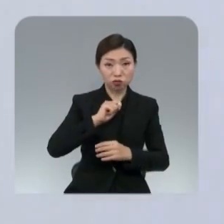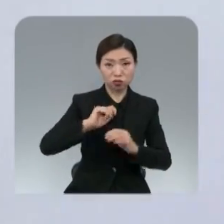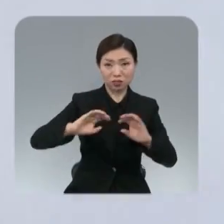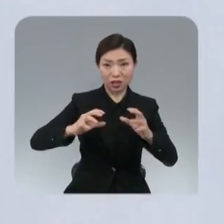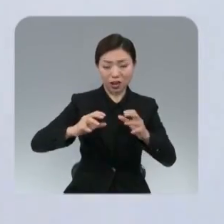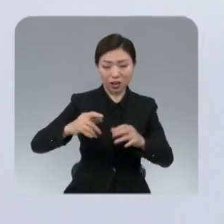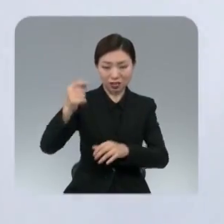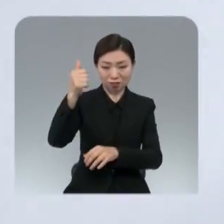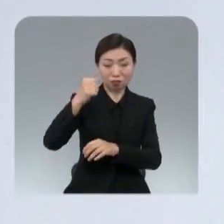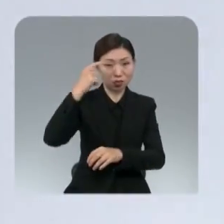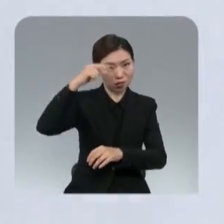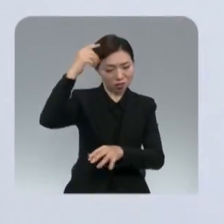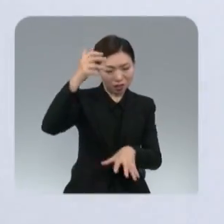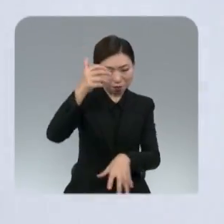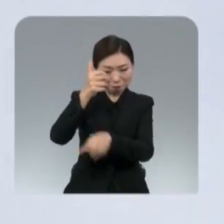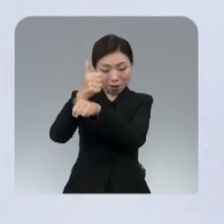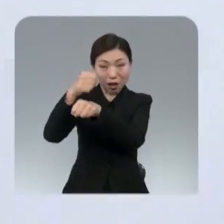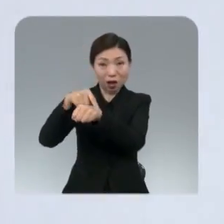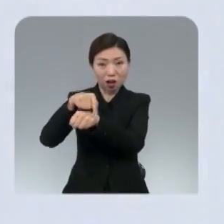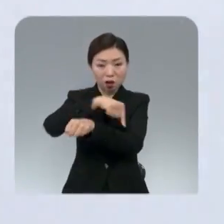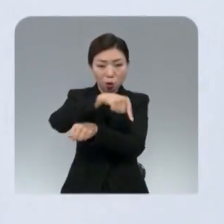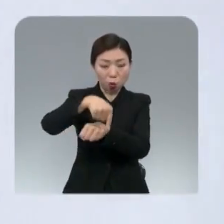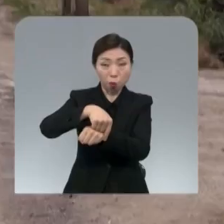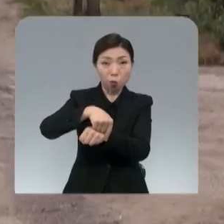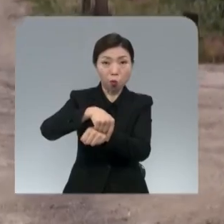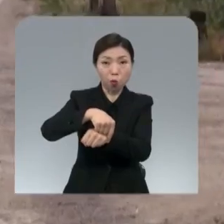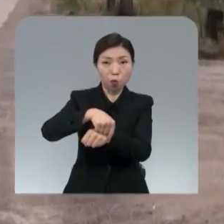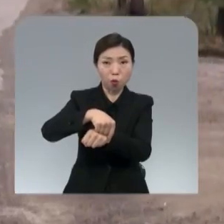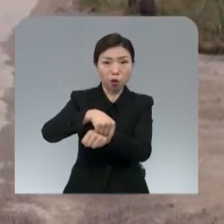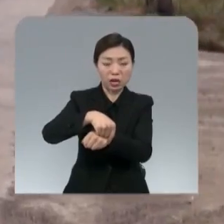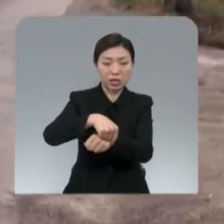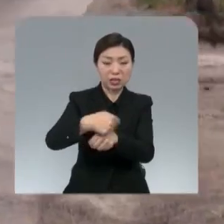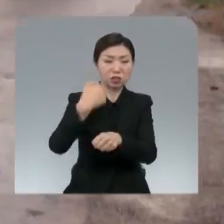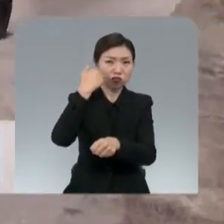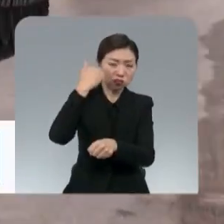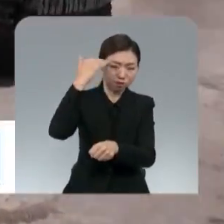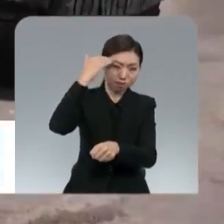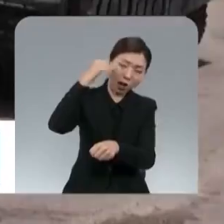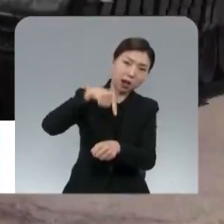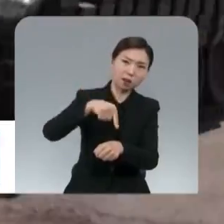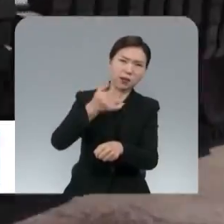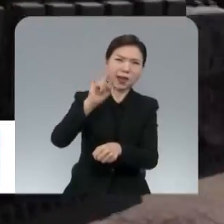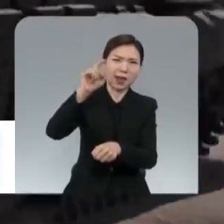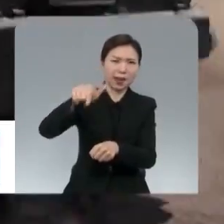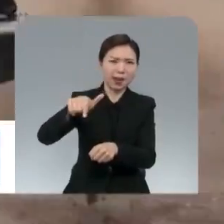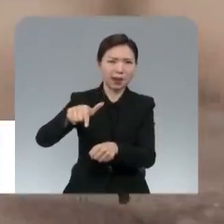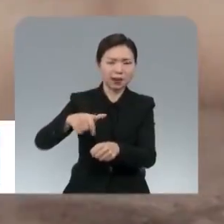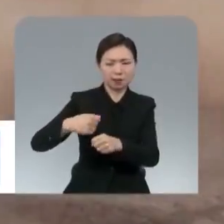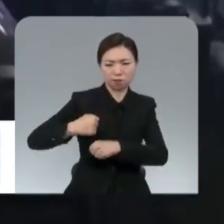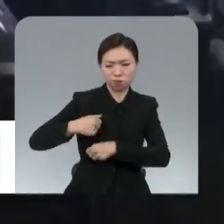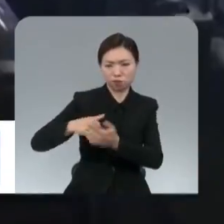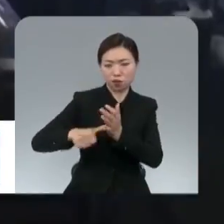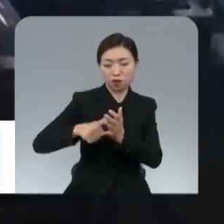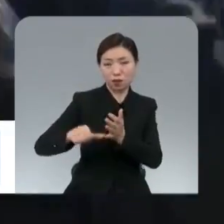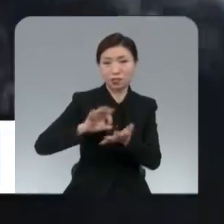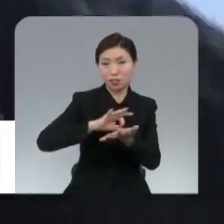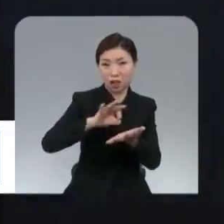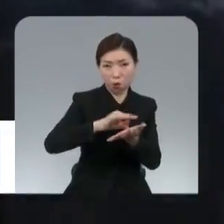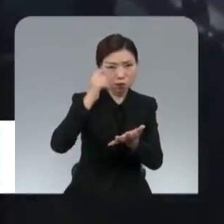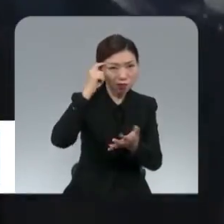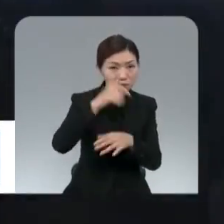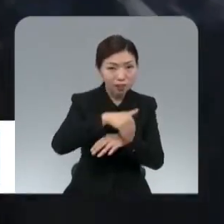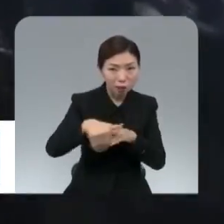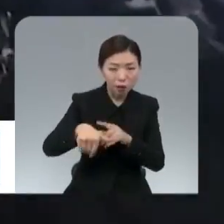모든 자위력을 사용하겠다고 천명한 바 있습니다. 반면 우크라이나는 영토 탈환을 계속하겠다는